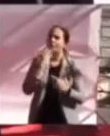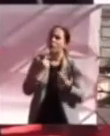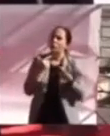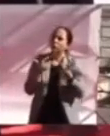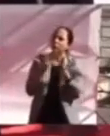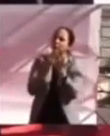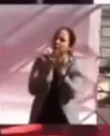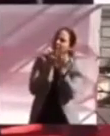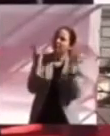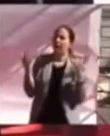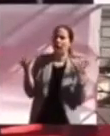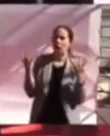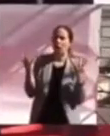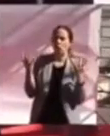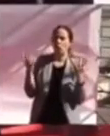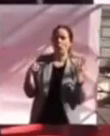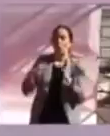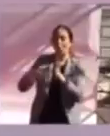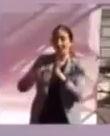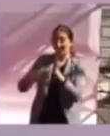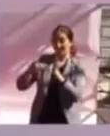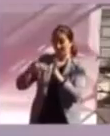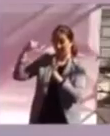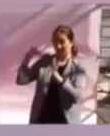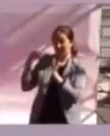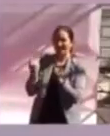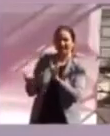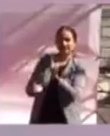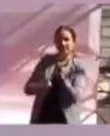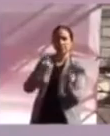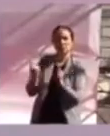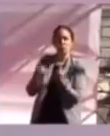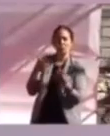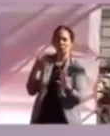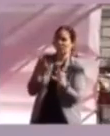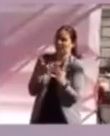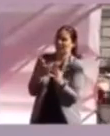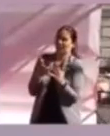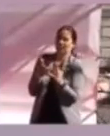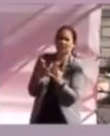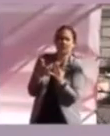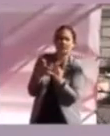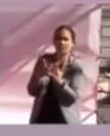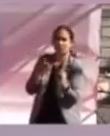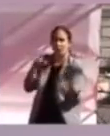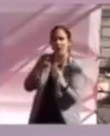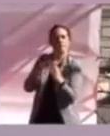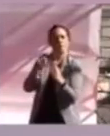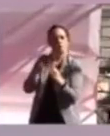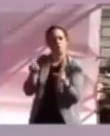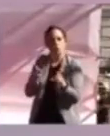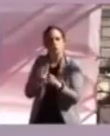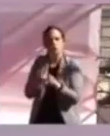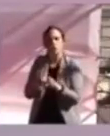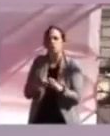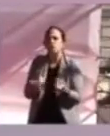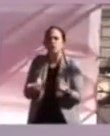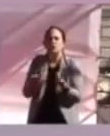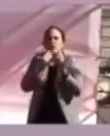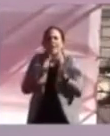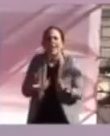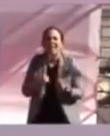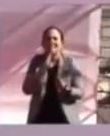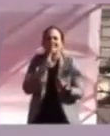se siamo riusciti ad affrontare una situazione così difficile e grazie a quel lavoro essenziale che tante persone hanno